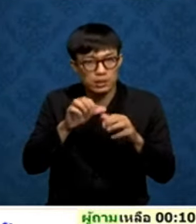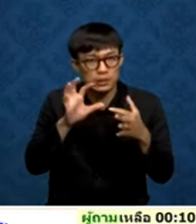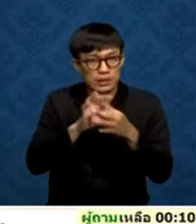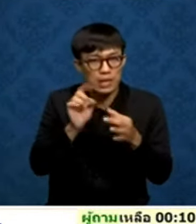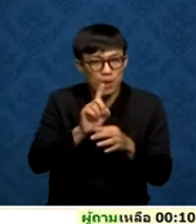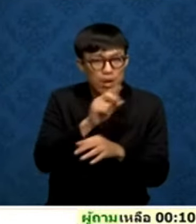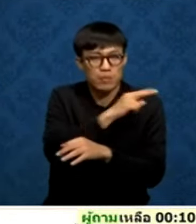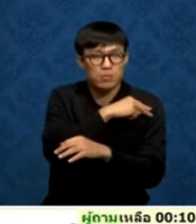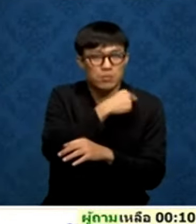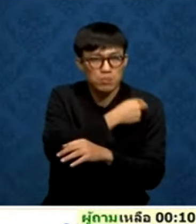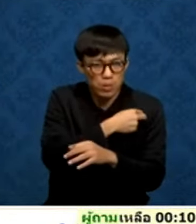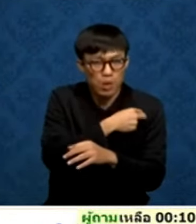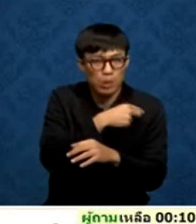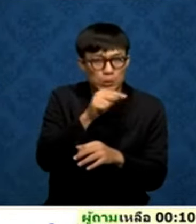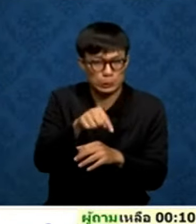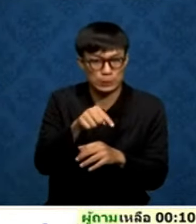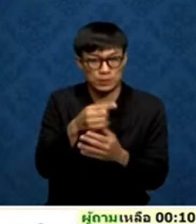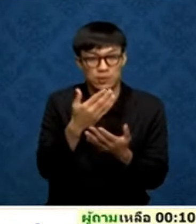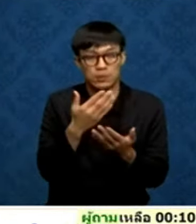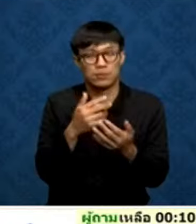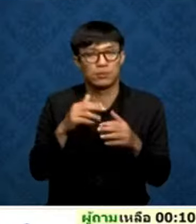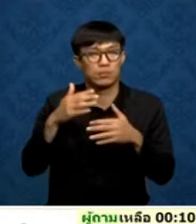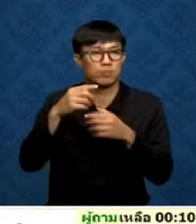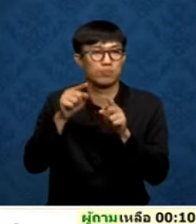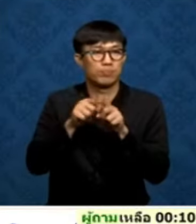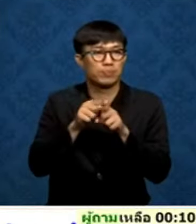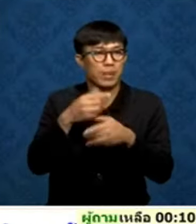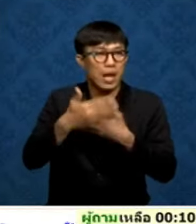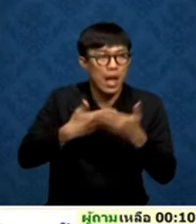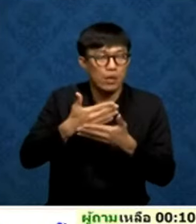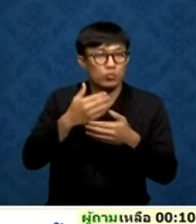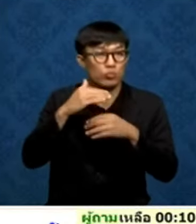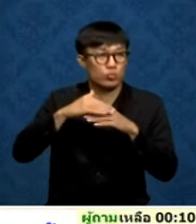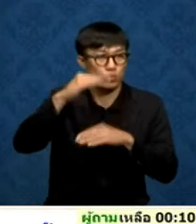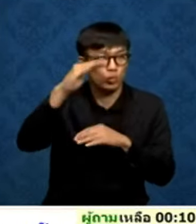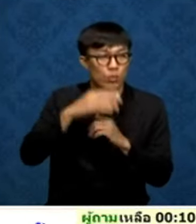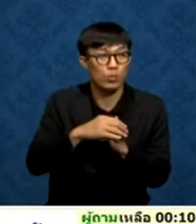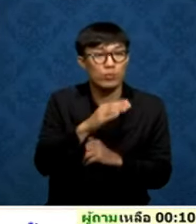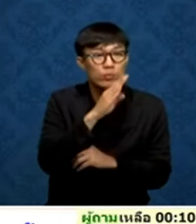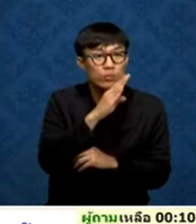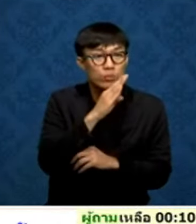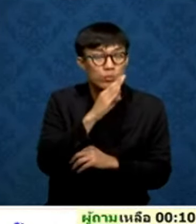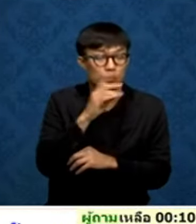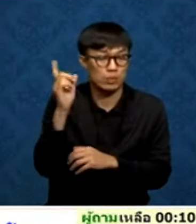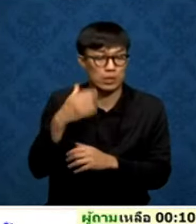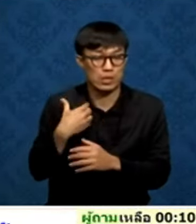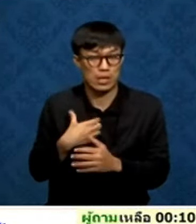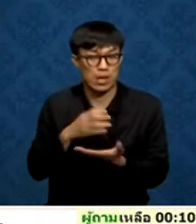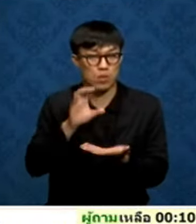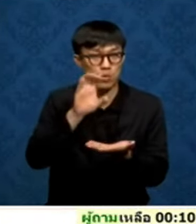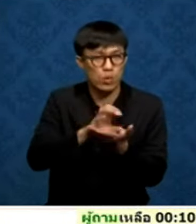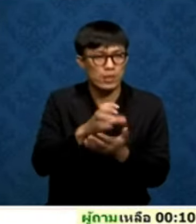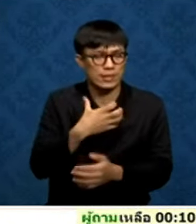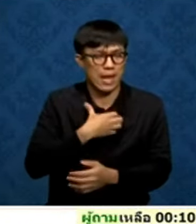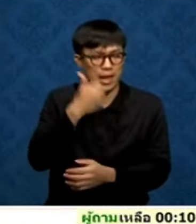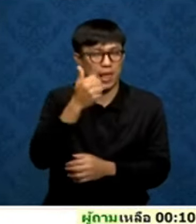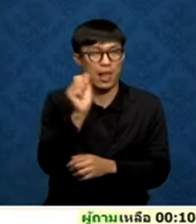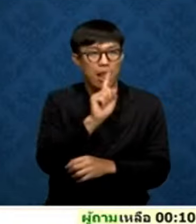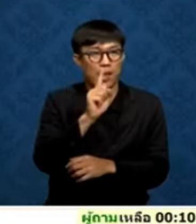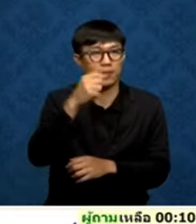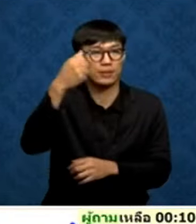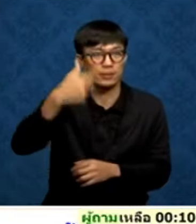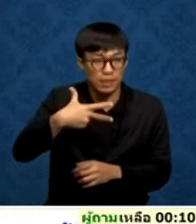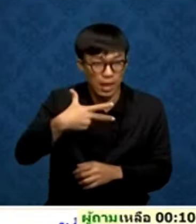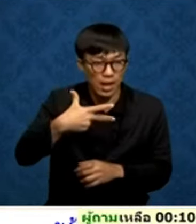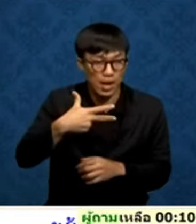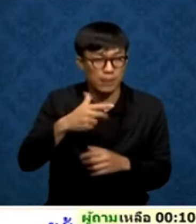รค์บริการที่มีมูลค่าสูงพวกนี้จะมีปัญหาอย่างหนึ่งว่าทุกคนที่เข้ามาเนี่ยต้องการ3อย่างครับอย่างที่1ความ